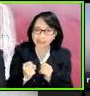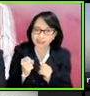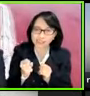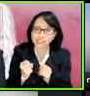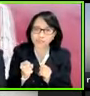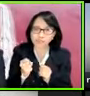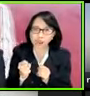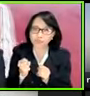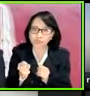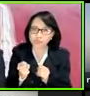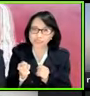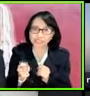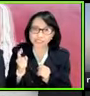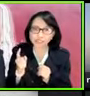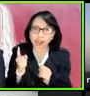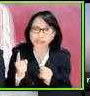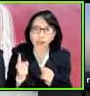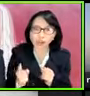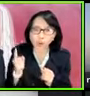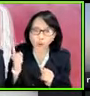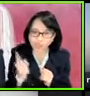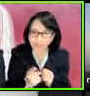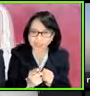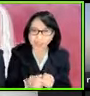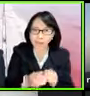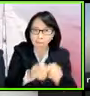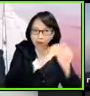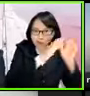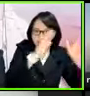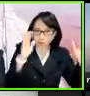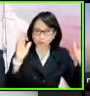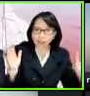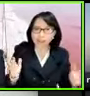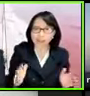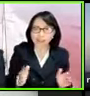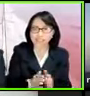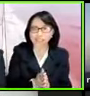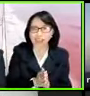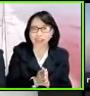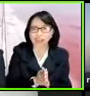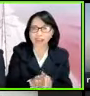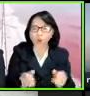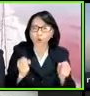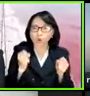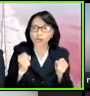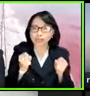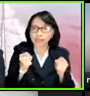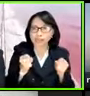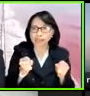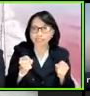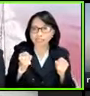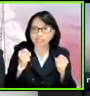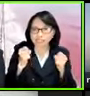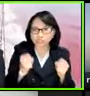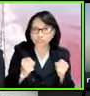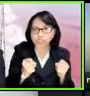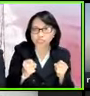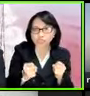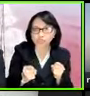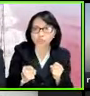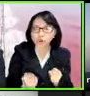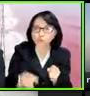jantra sulfa Ulus itu adalah orang yang membuka rahasia Allah oleh tanah